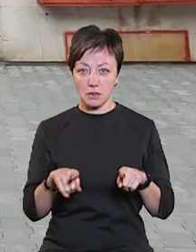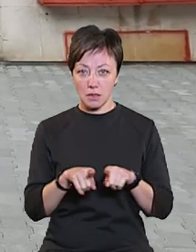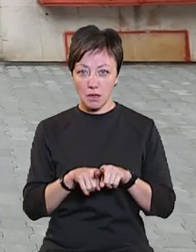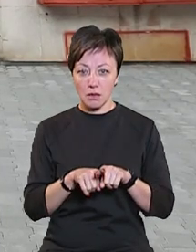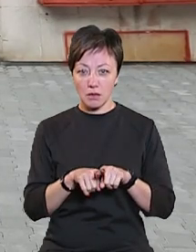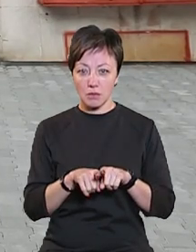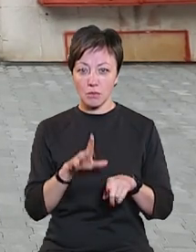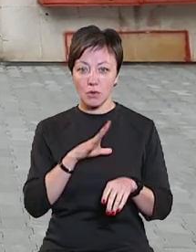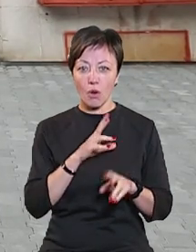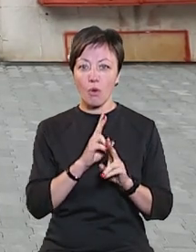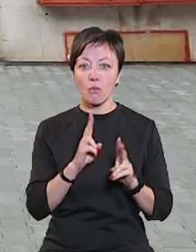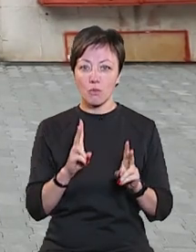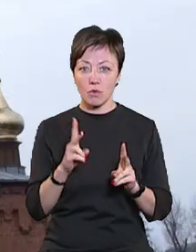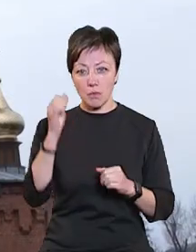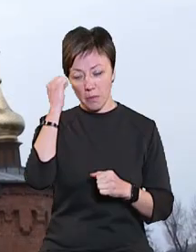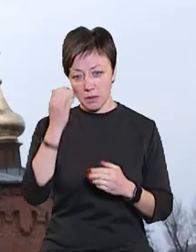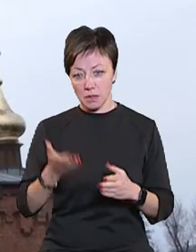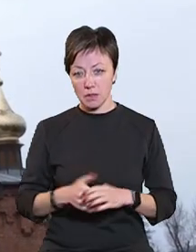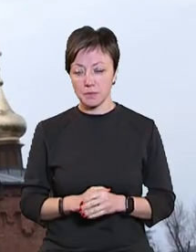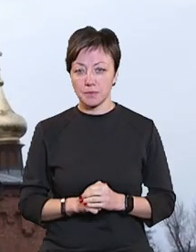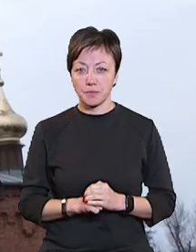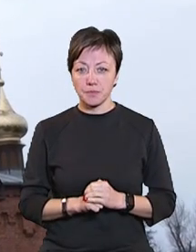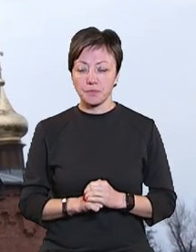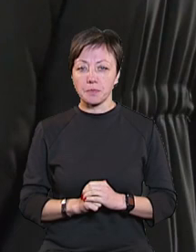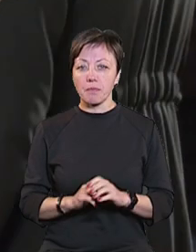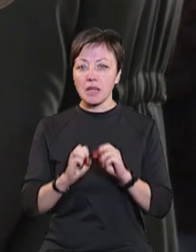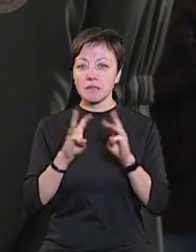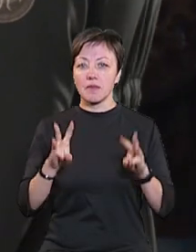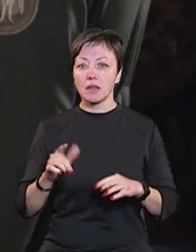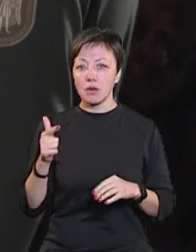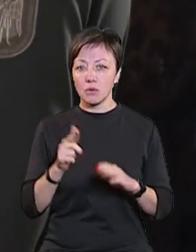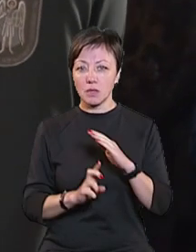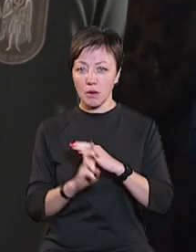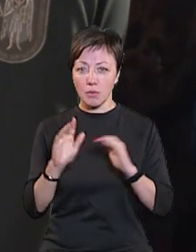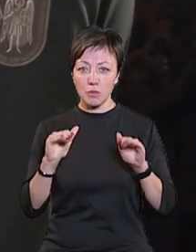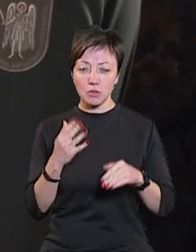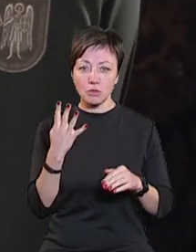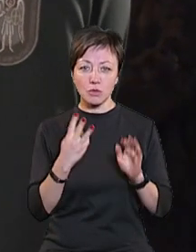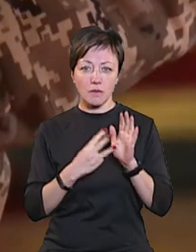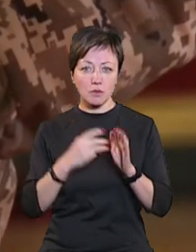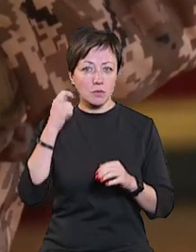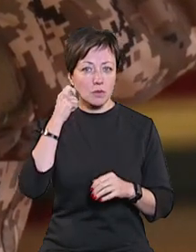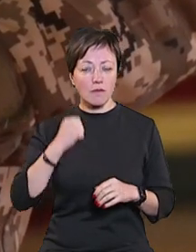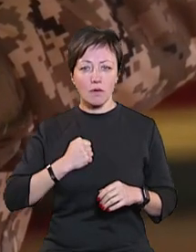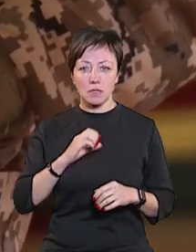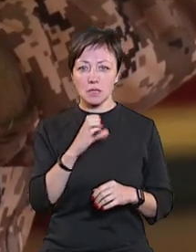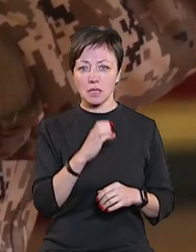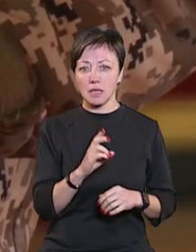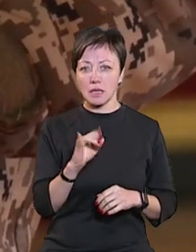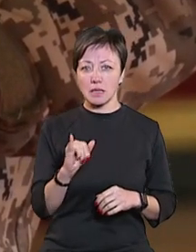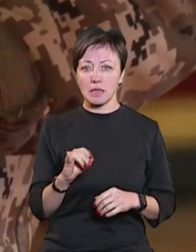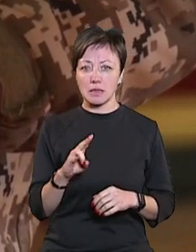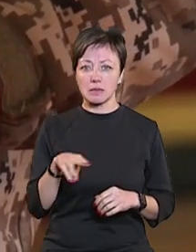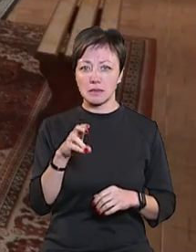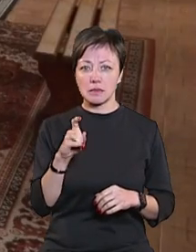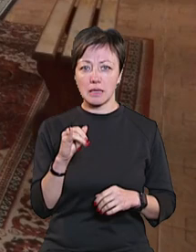ще було б кому його пам'ятати. У Свято-Георгіївському храмі сьогодні попрощалася і 48-річним воїном Сергієм Кінзерським.